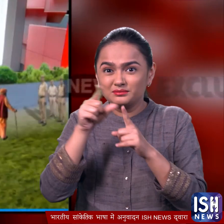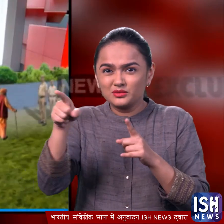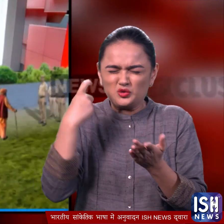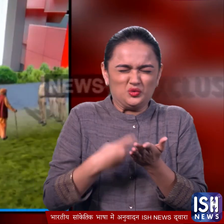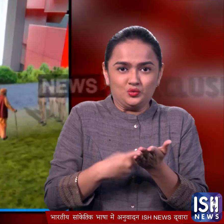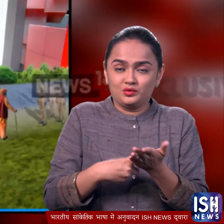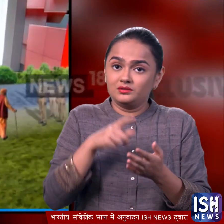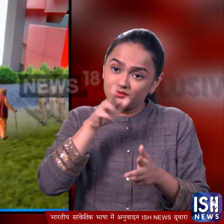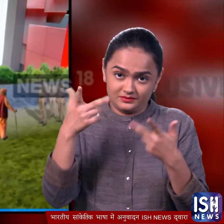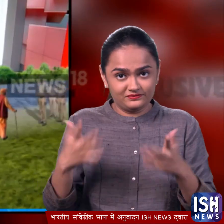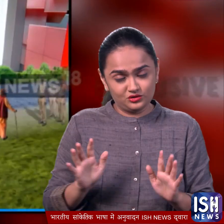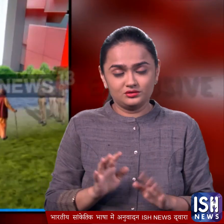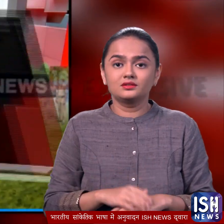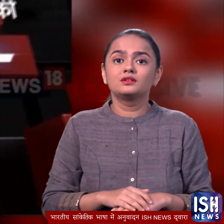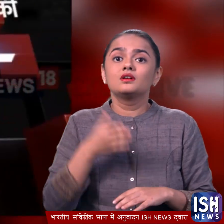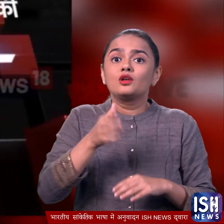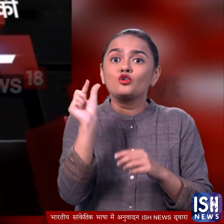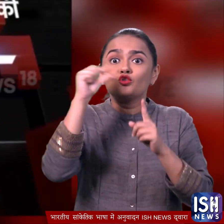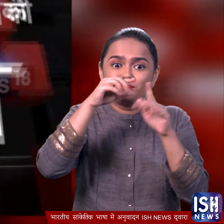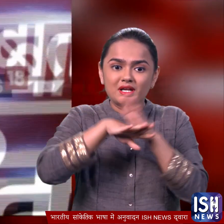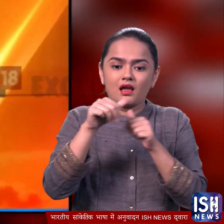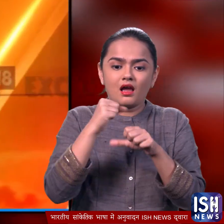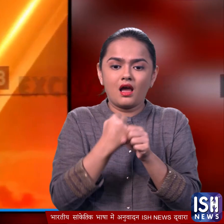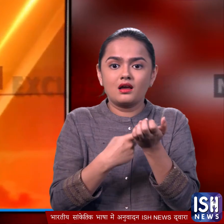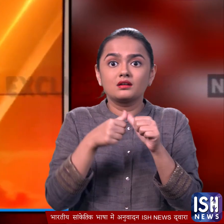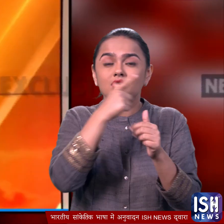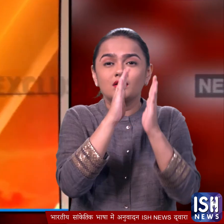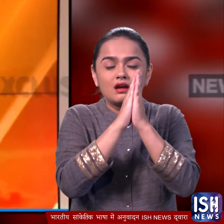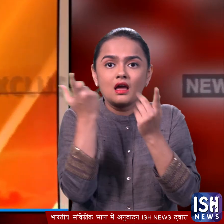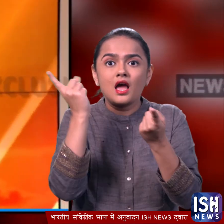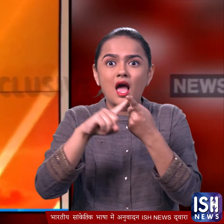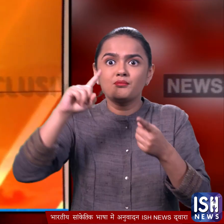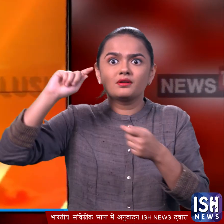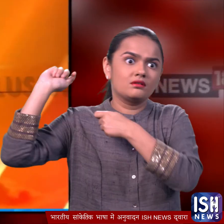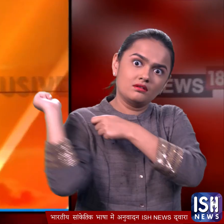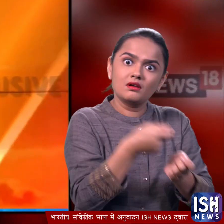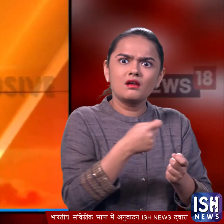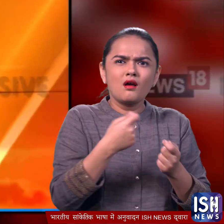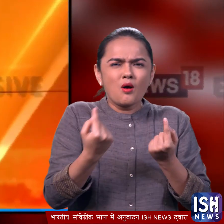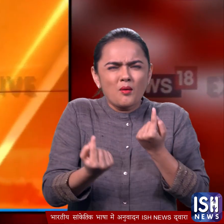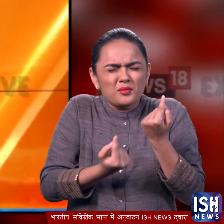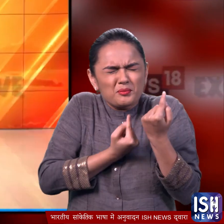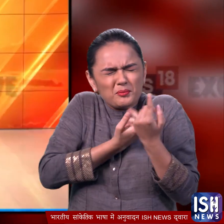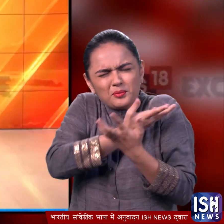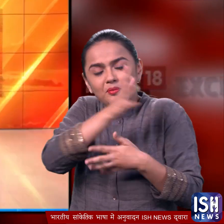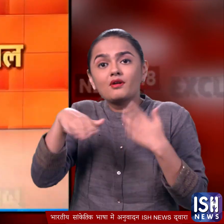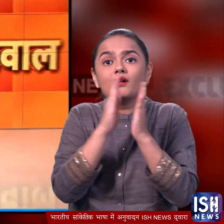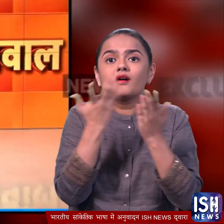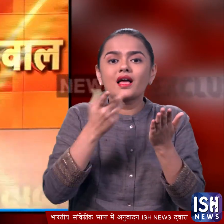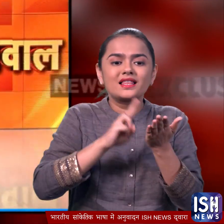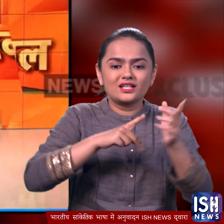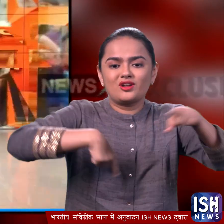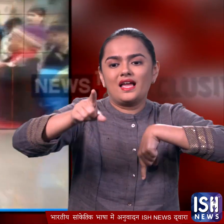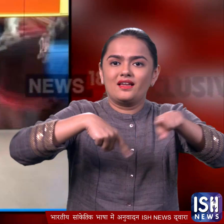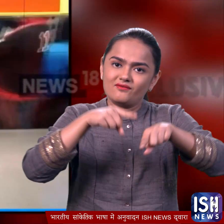को सख्त कदम उठाने के निर्देश दिए। उत्तर प्रदेश के आगरा में मंदिर तोड़ने के मुद्दे पर जबरदस्त बवाल हो गया। बताया गया कि यह मंदिर